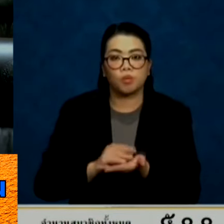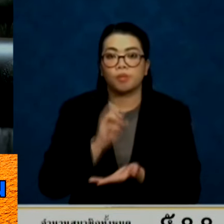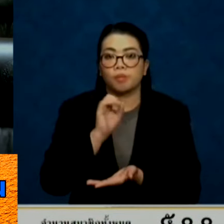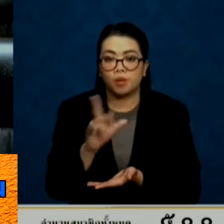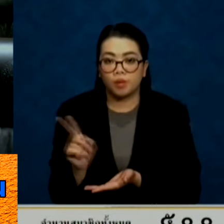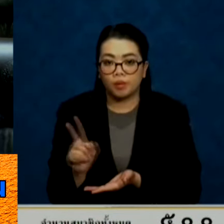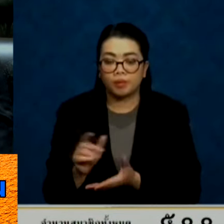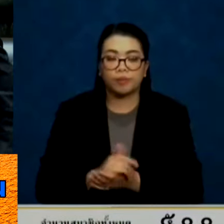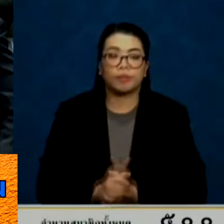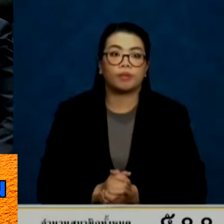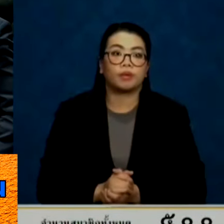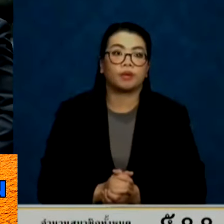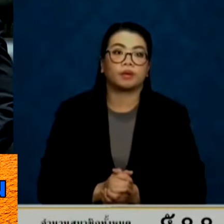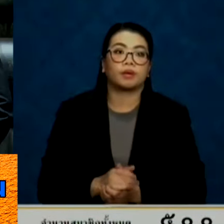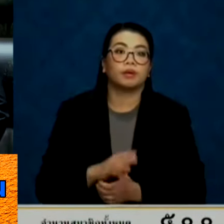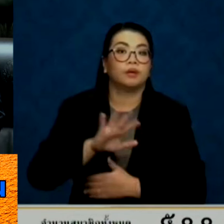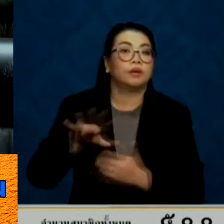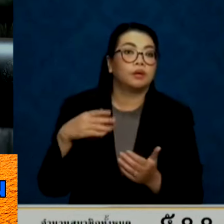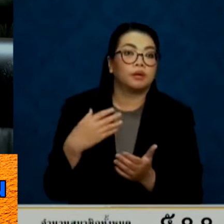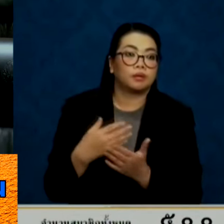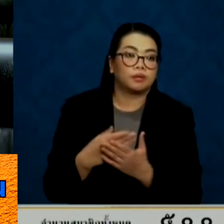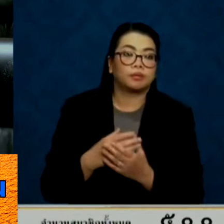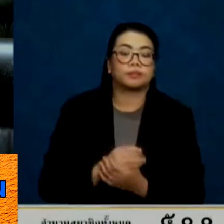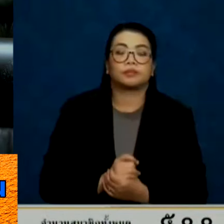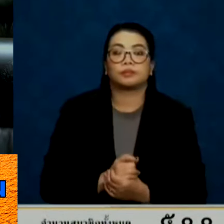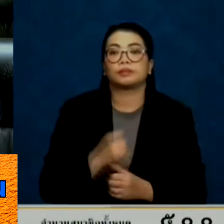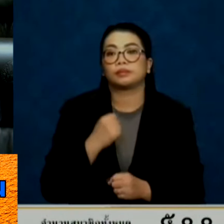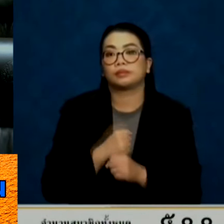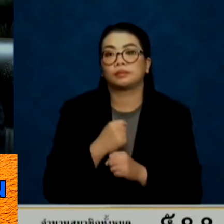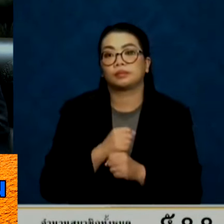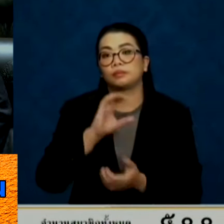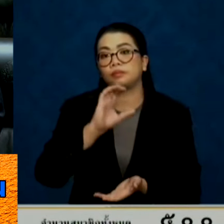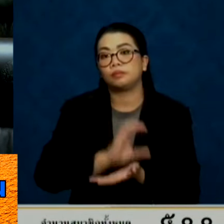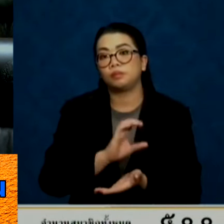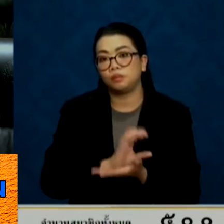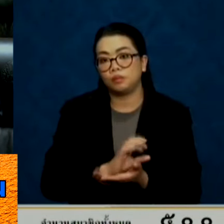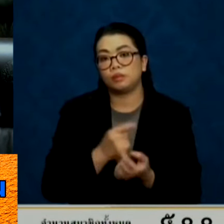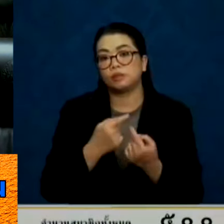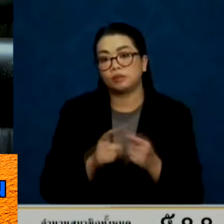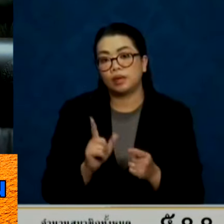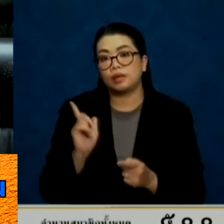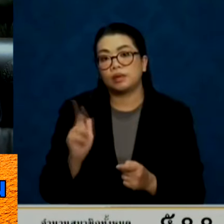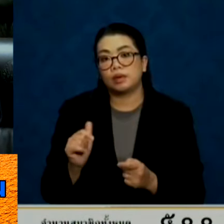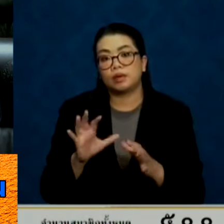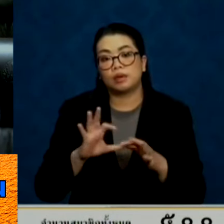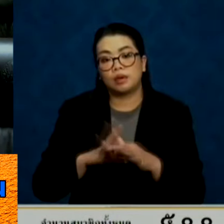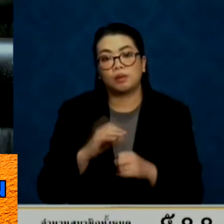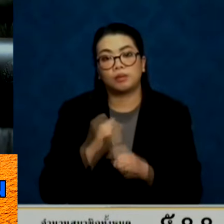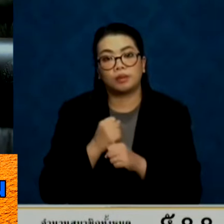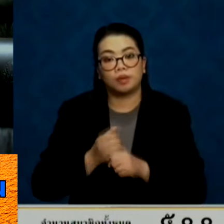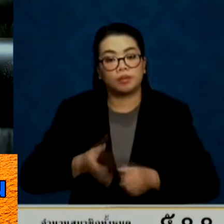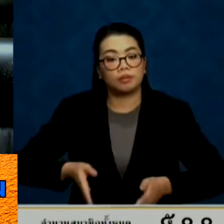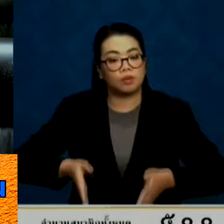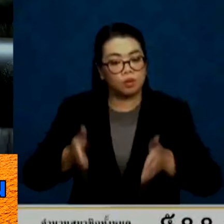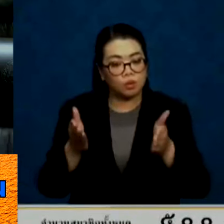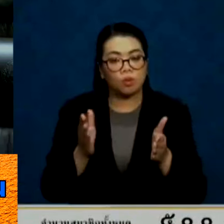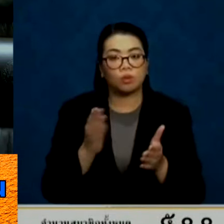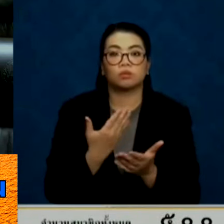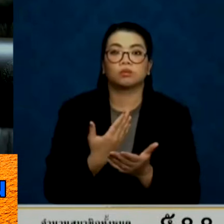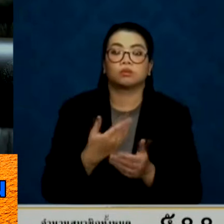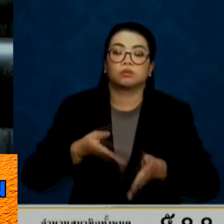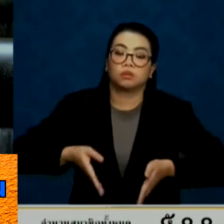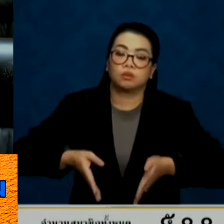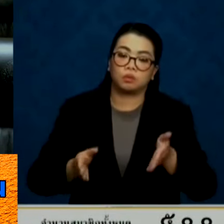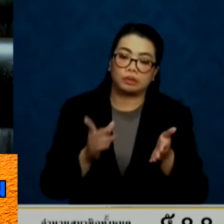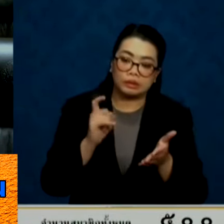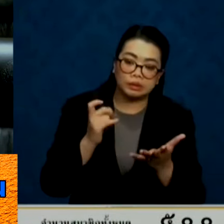งวาการที่เราทำงบประมาณแต่เราเน้นเรื่องการทำถนนเสียเป็ส่วนให